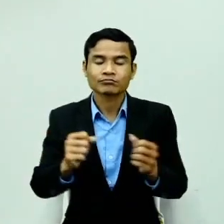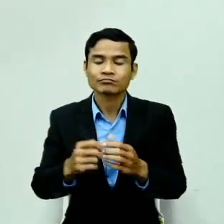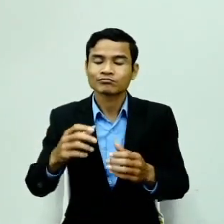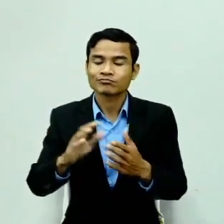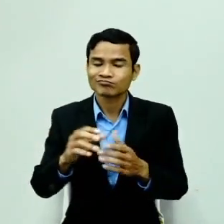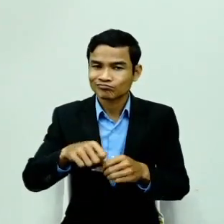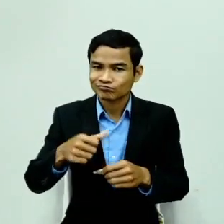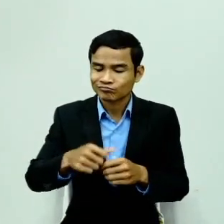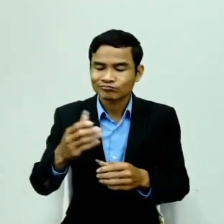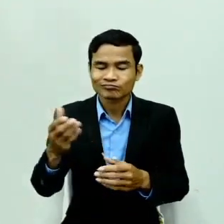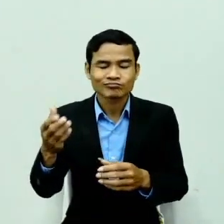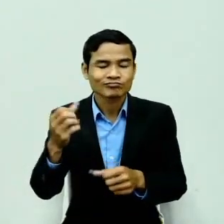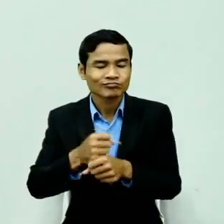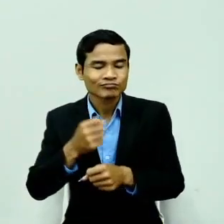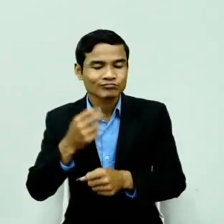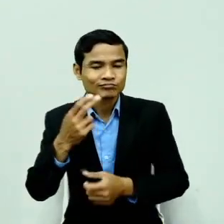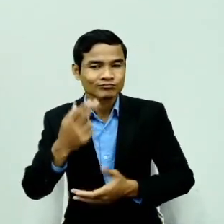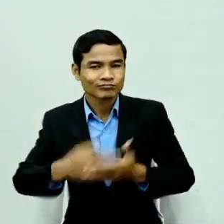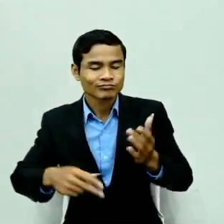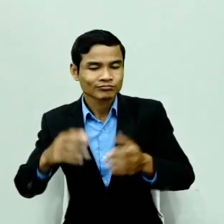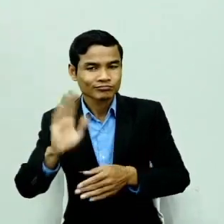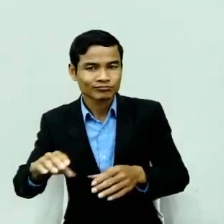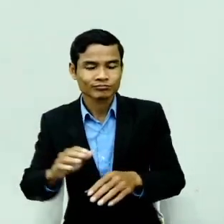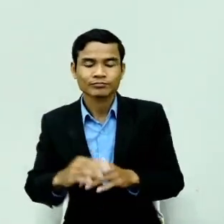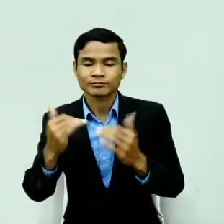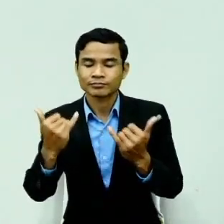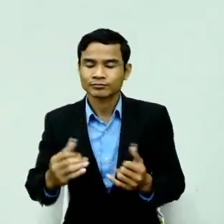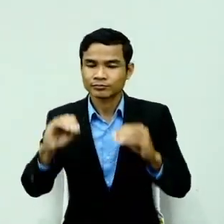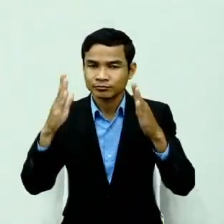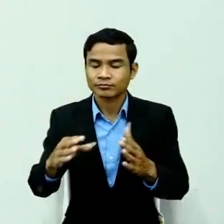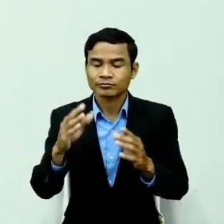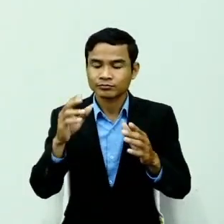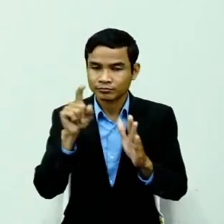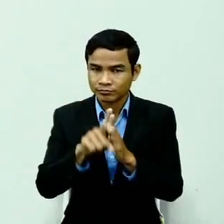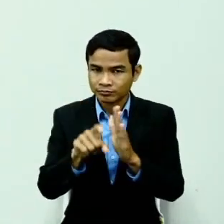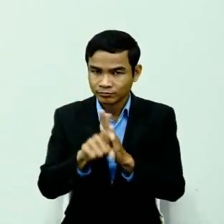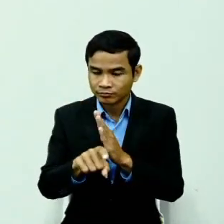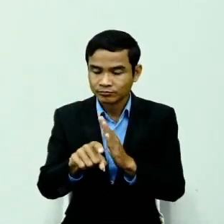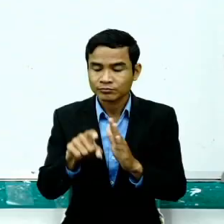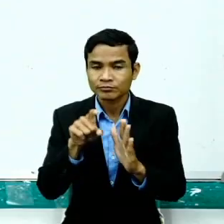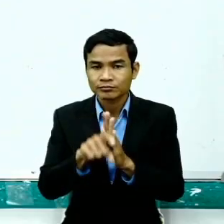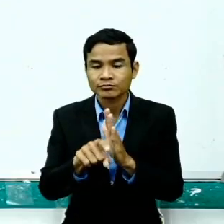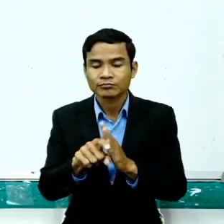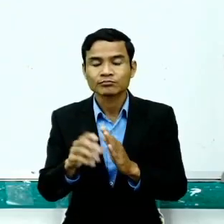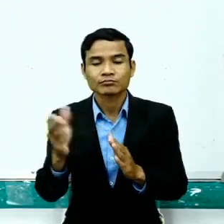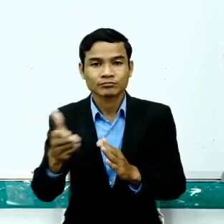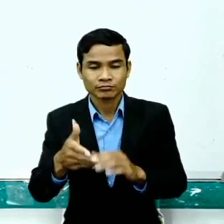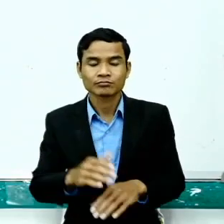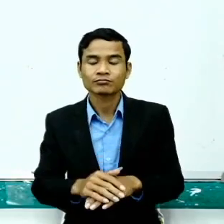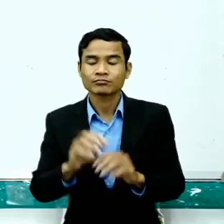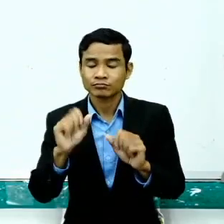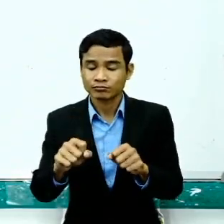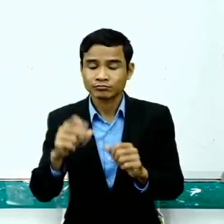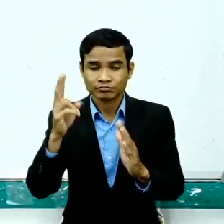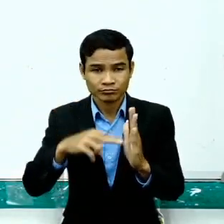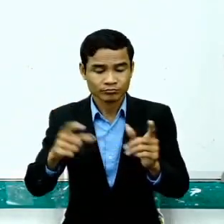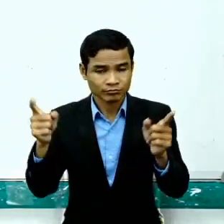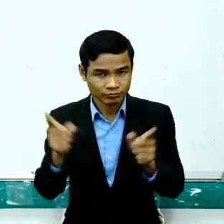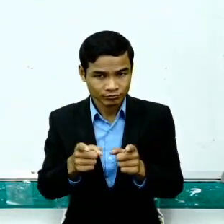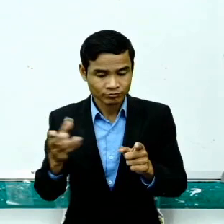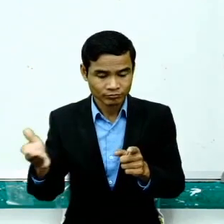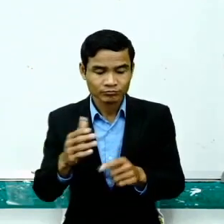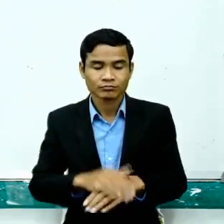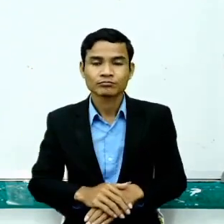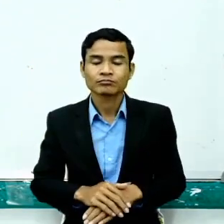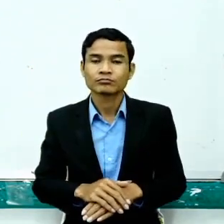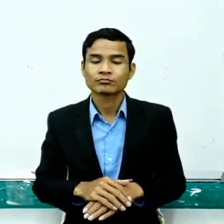nế chà à lát nế cùng miên chùm nòng chứng chà ắt bật clay rồi bây giờ là thay nên miên chầm non chân